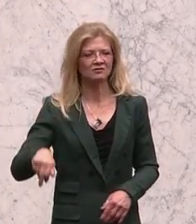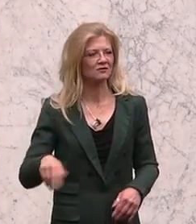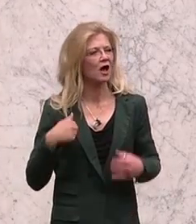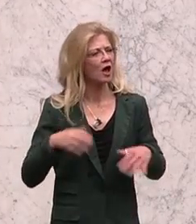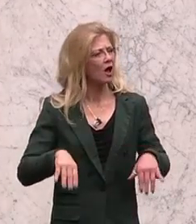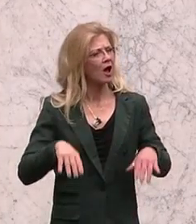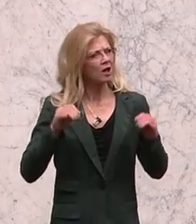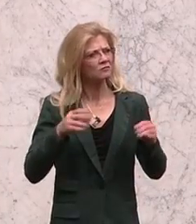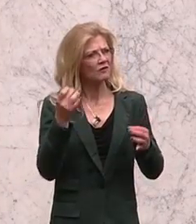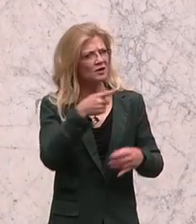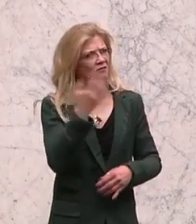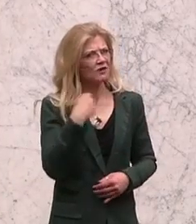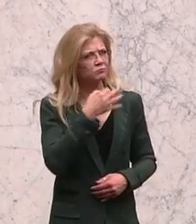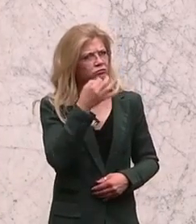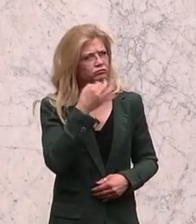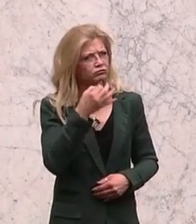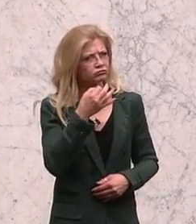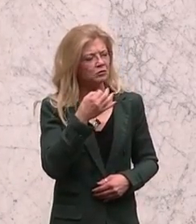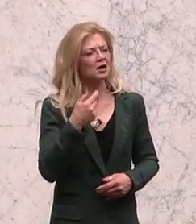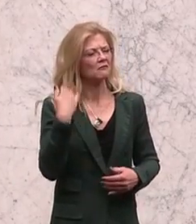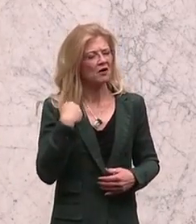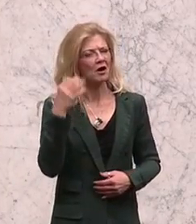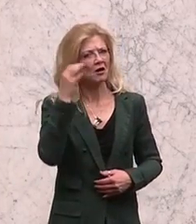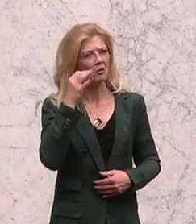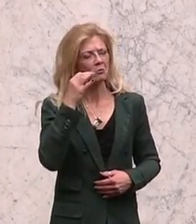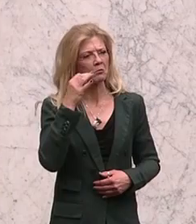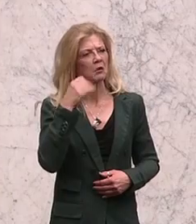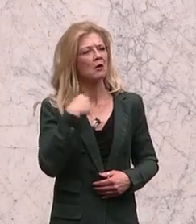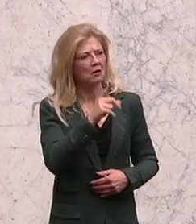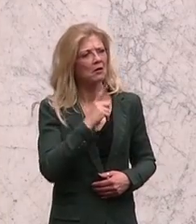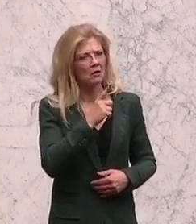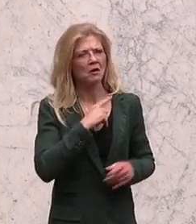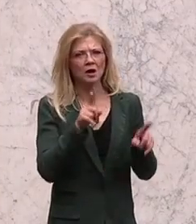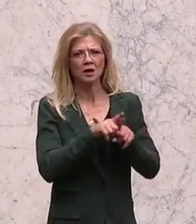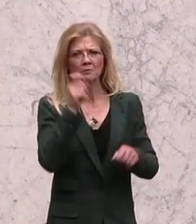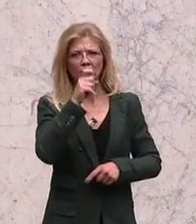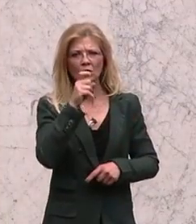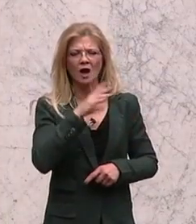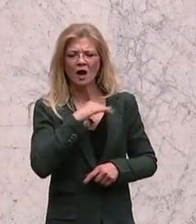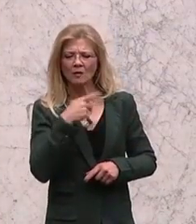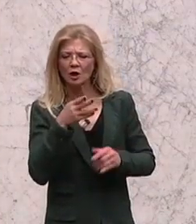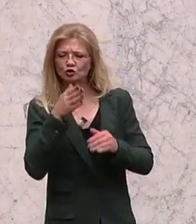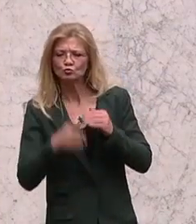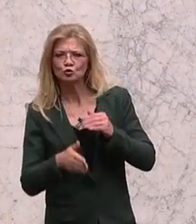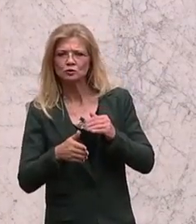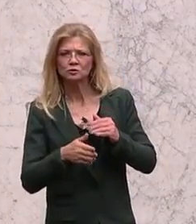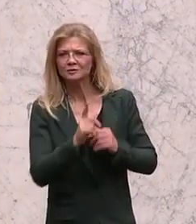sagen, ich bin mit vielen hier einer Meinung mit Ihnen. Nur in der Schlussfolgerung, da unterscheiden wir